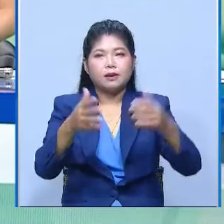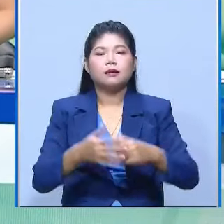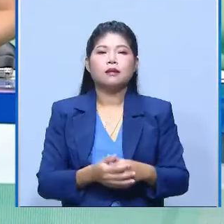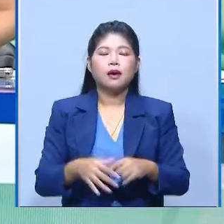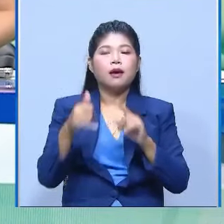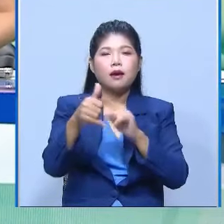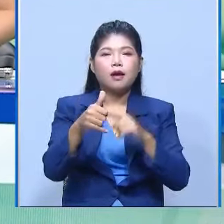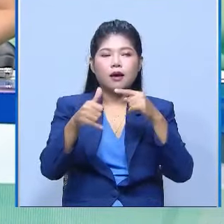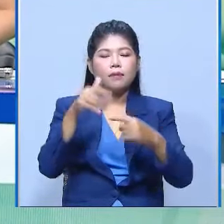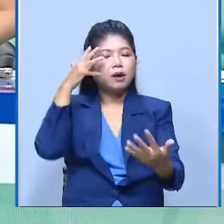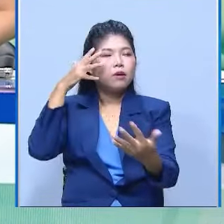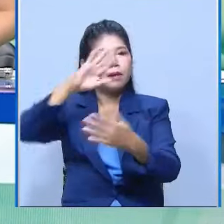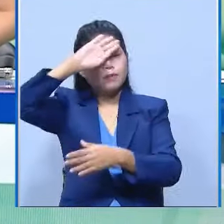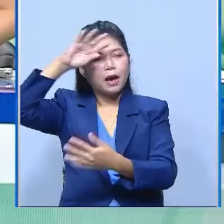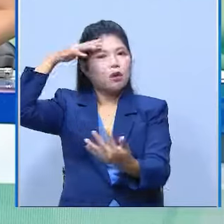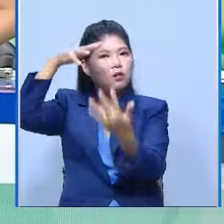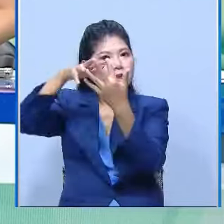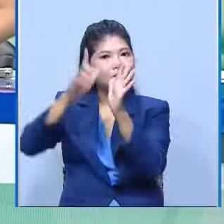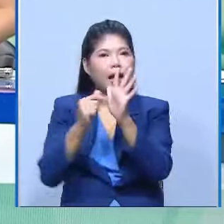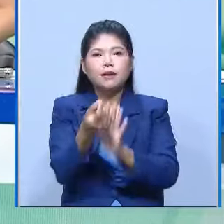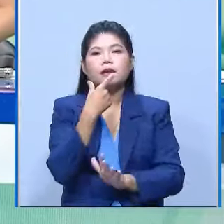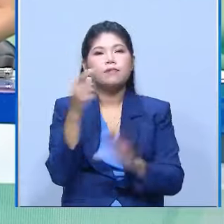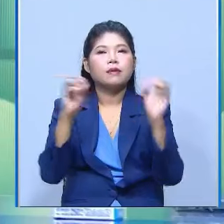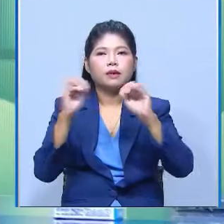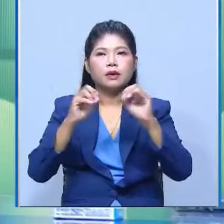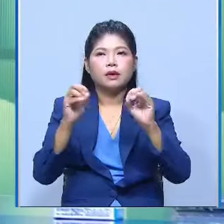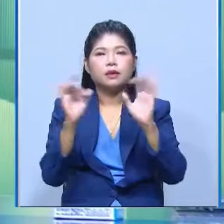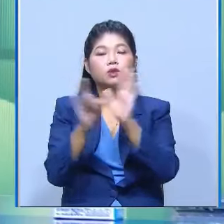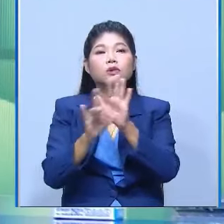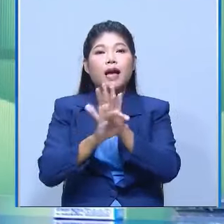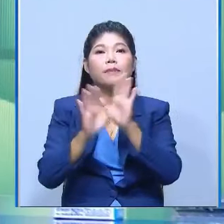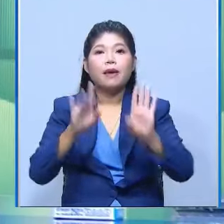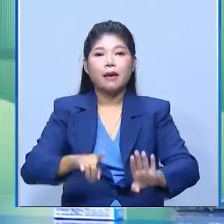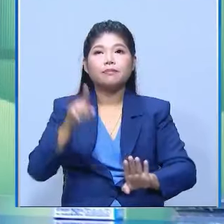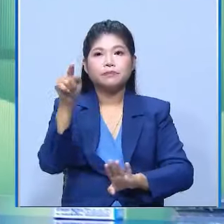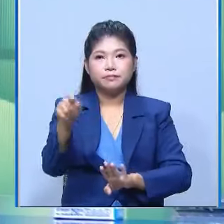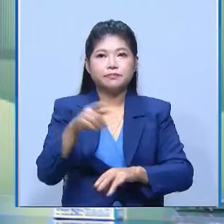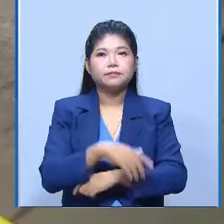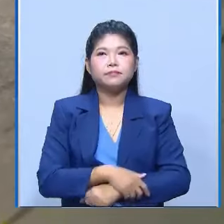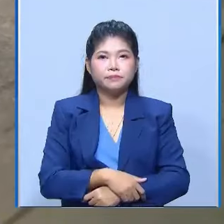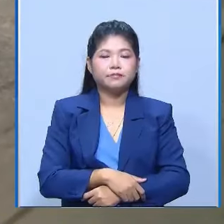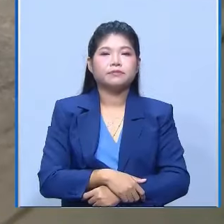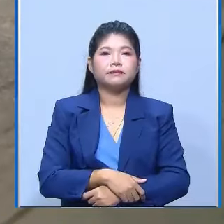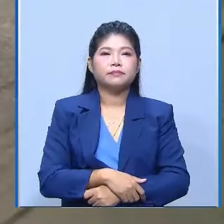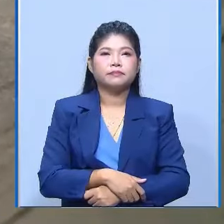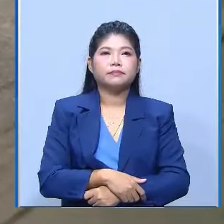เป็นป่วยทางจิตขาดยาปลายทางของเรื่องนี้ก็เลยเป็นแบบนี้ค่ะ